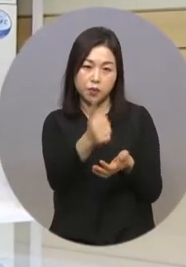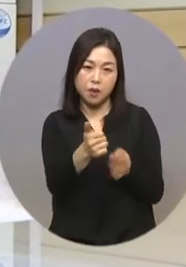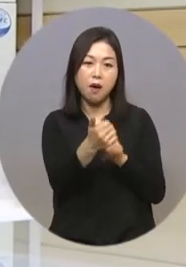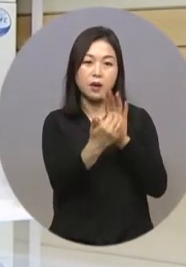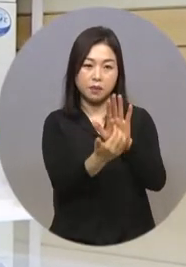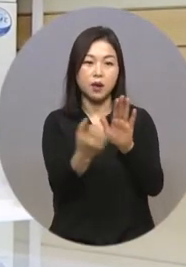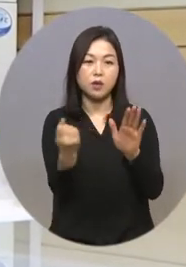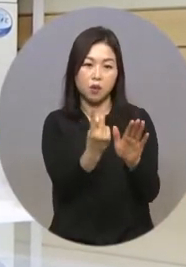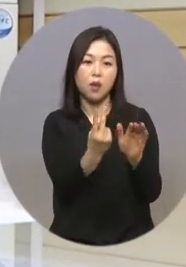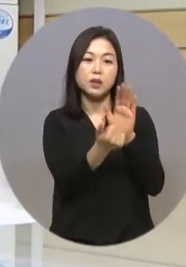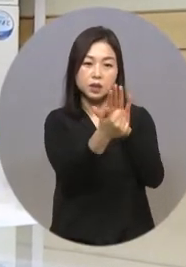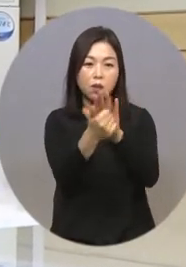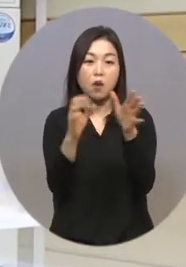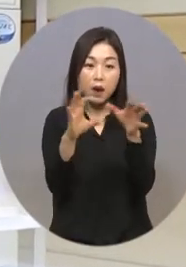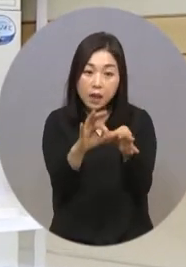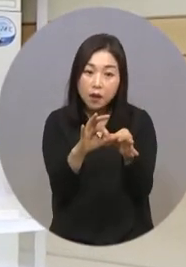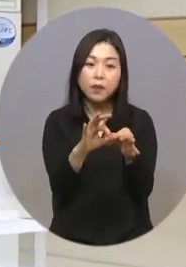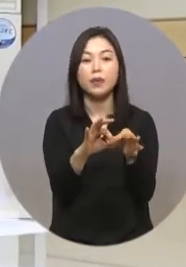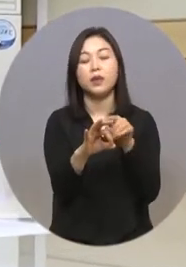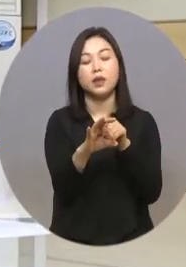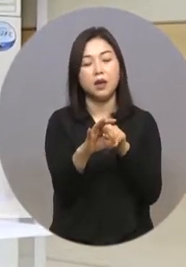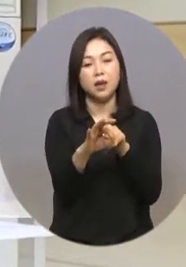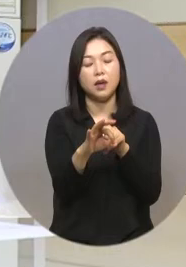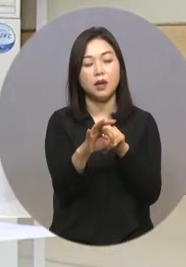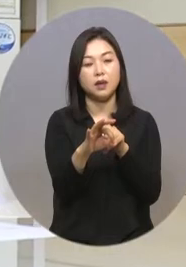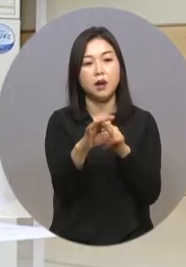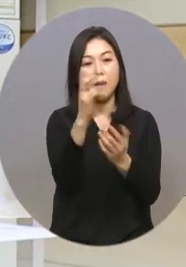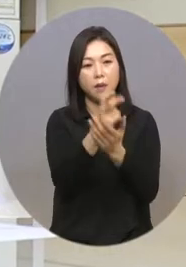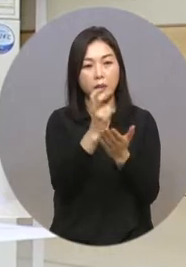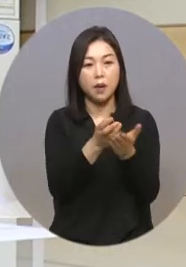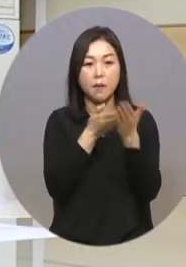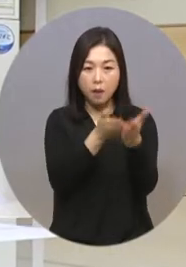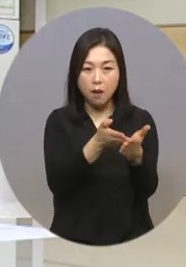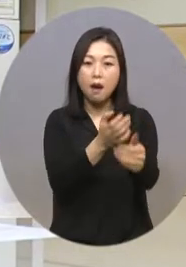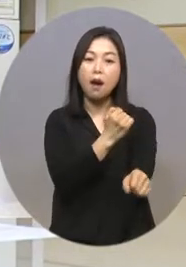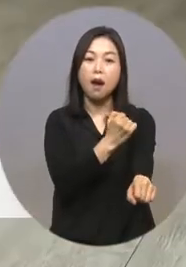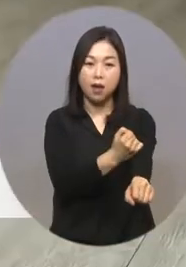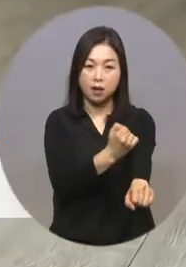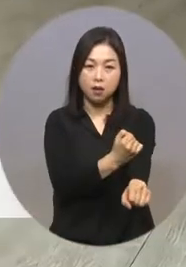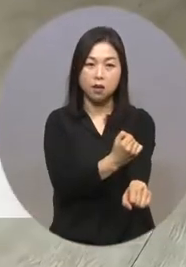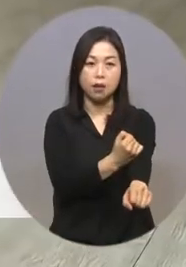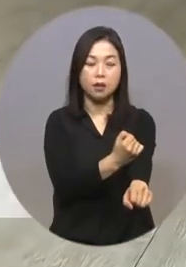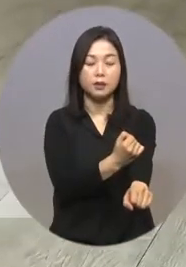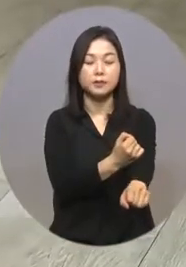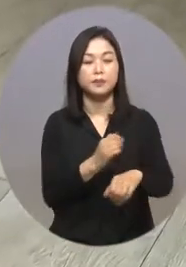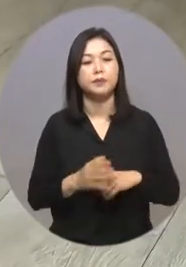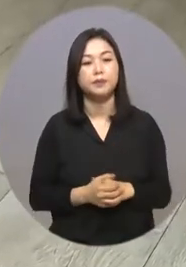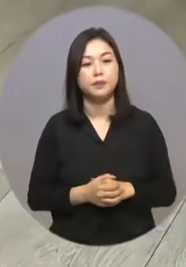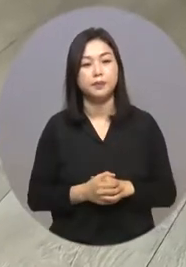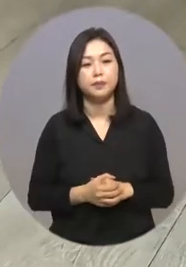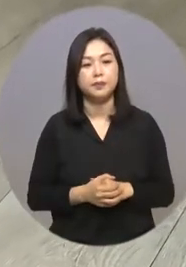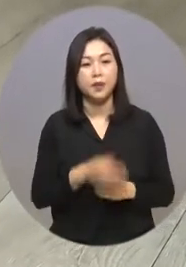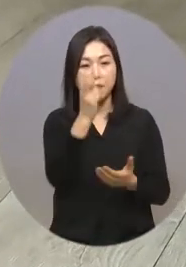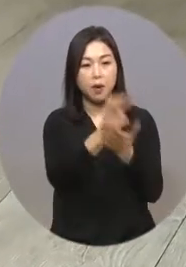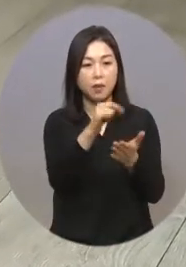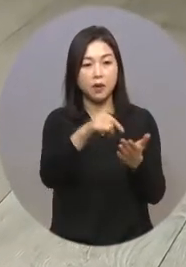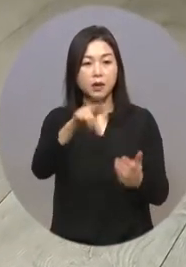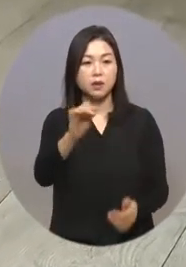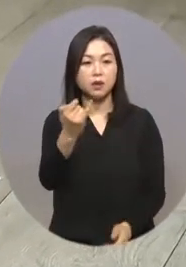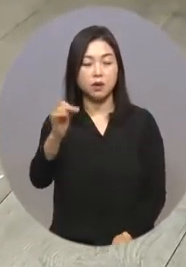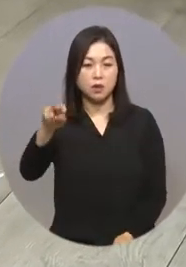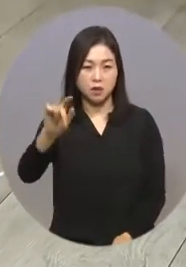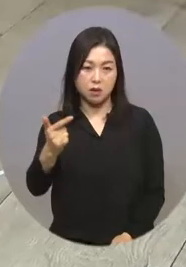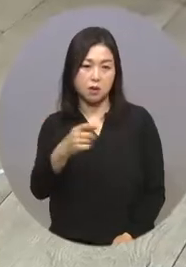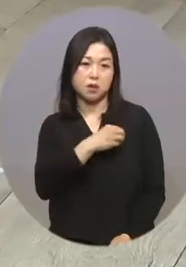의결된 순천 c 고독사 예방 에 한 걸음 다가서게 되십니다 이 조례안은 정광 의원 이 최근